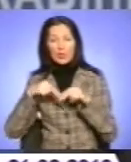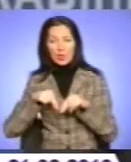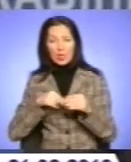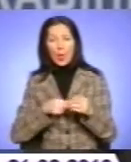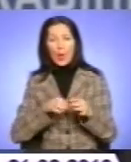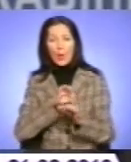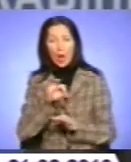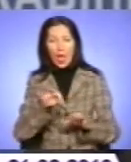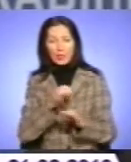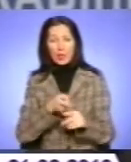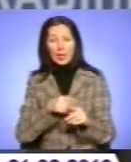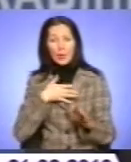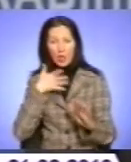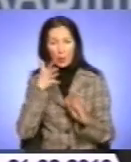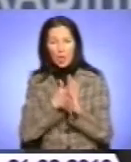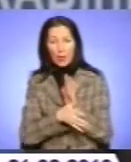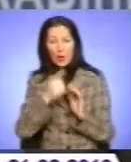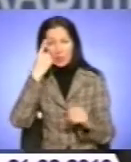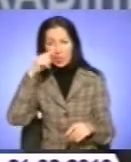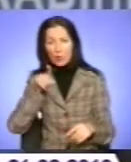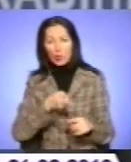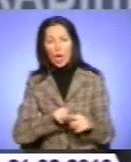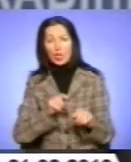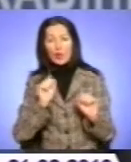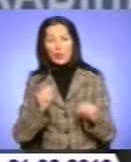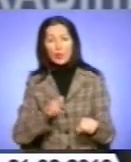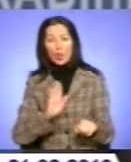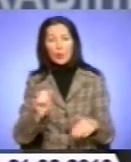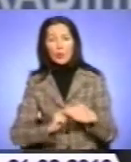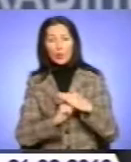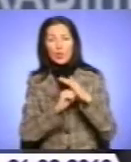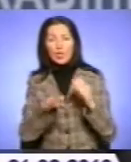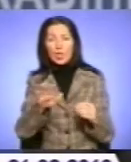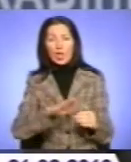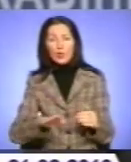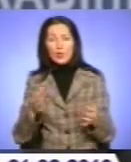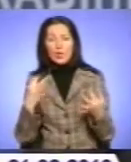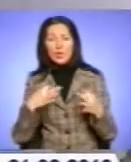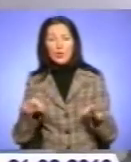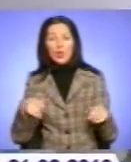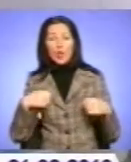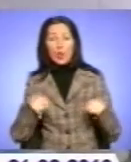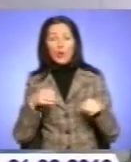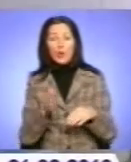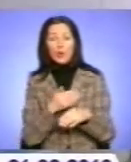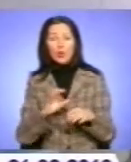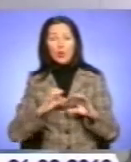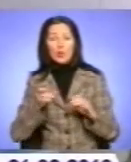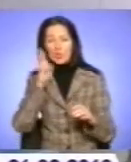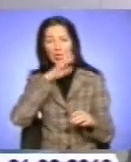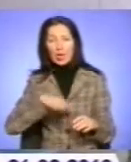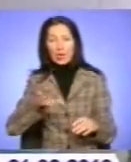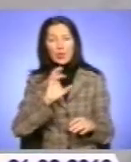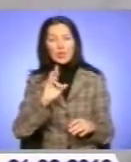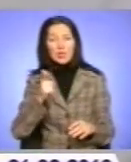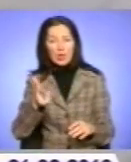мы знаем, что это возможно, но мы будем основываться именно на зоне свободной торговли между странами СНГ. Щодо справ внутрішніх, прем'єр